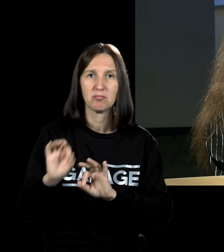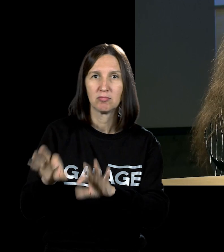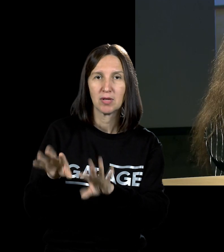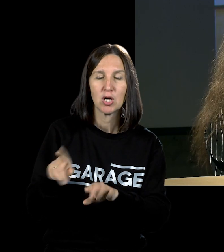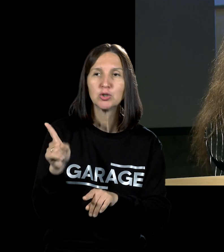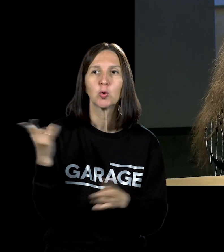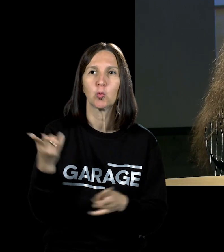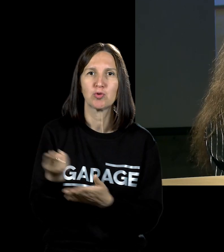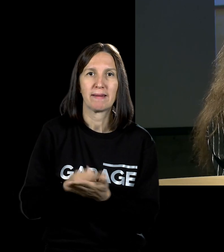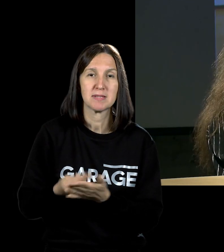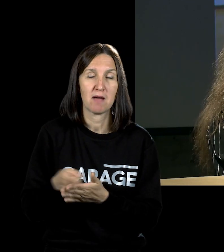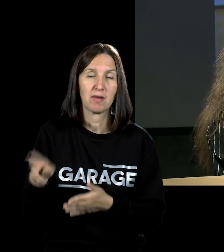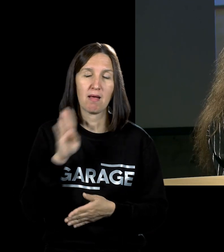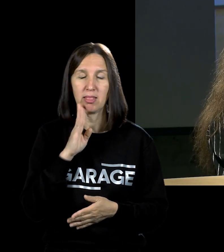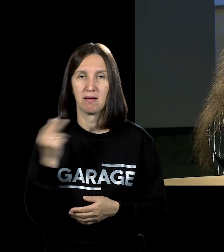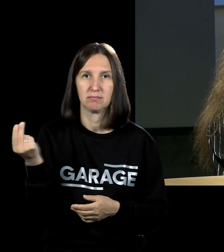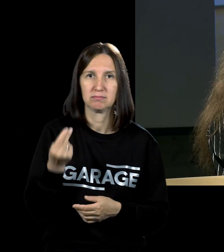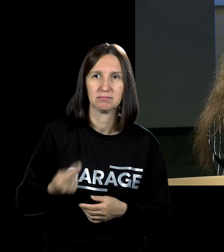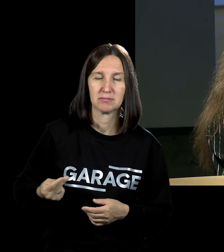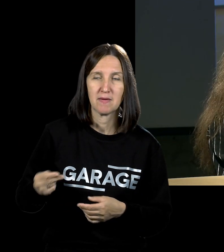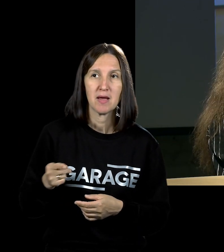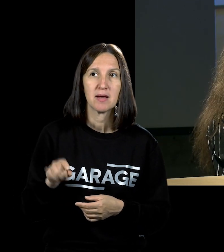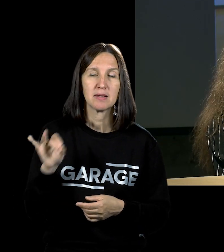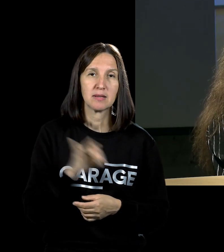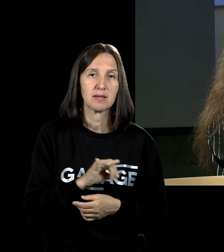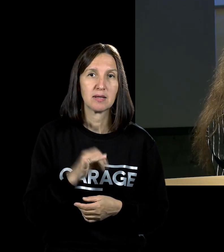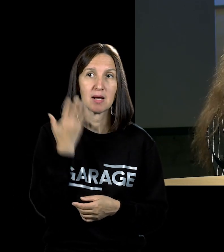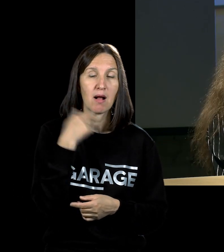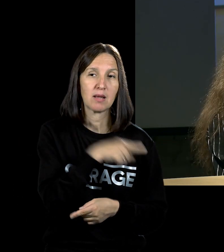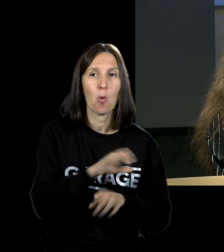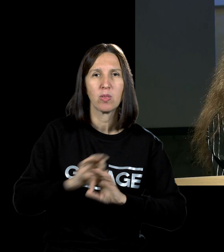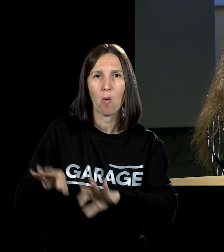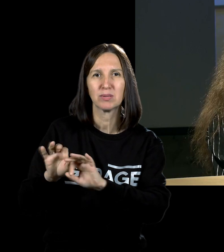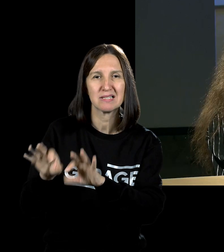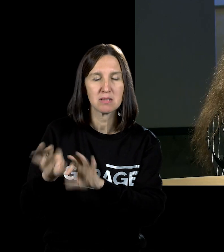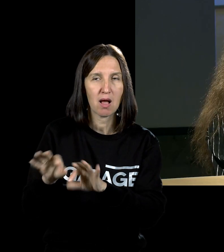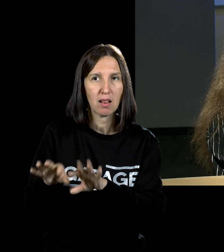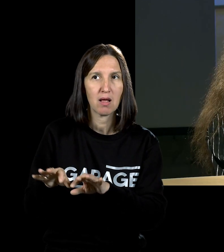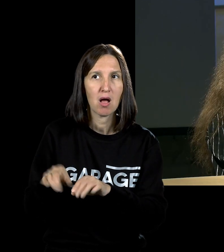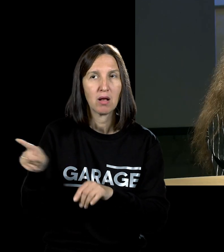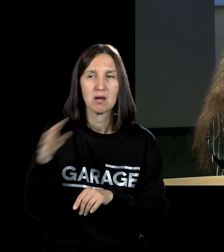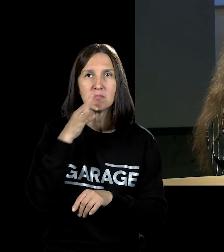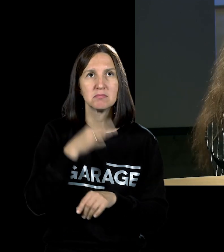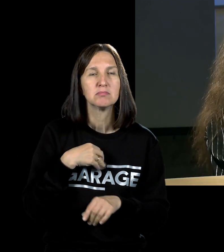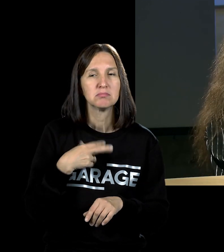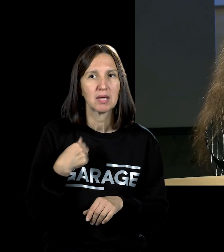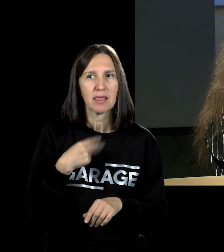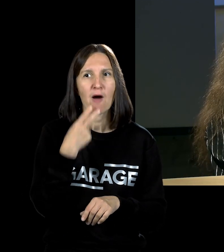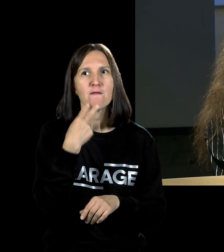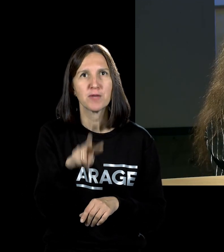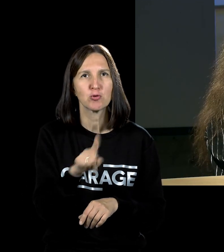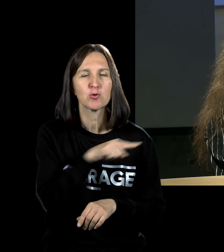бы диктует, что рисовать. И рассказывает, что такое, что когда он ей объяснял, это она сказала: «Да, теперь я вижу, что вы